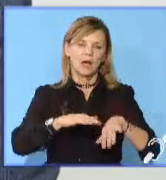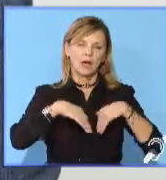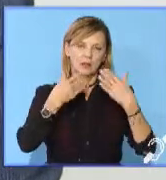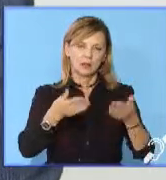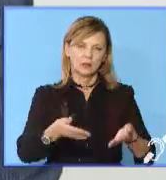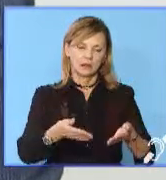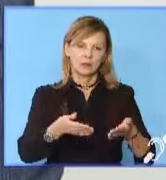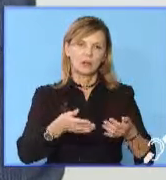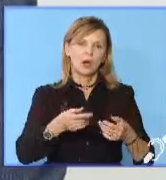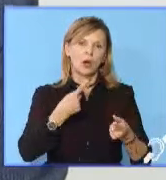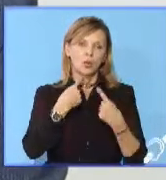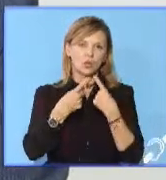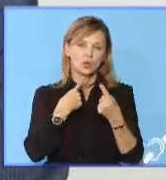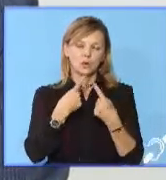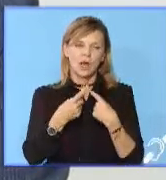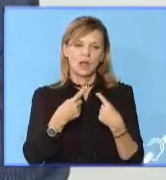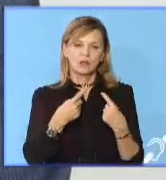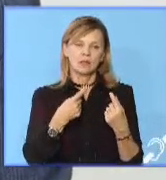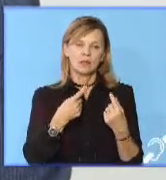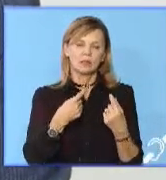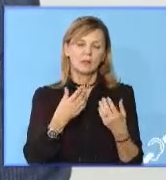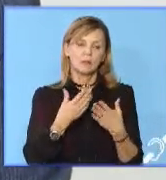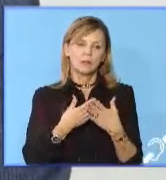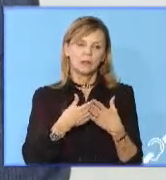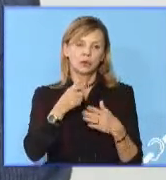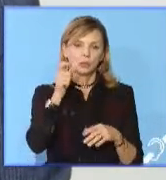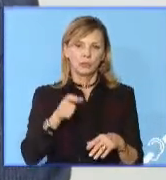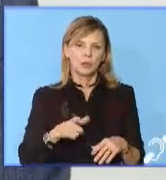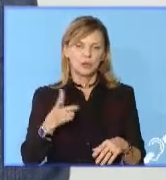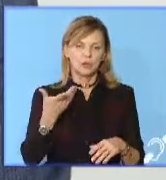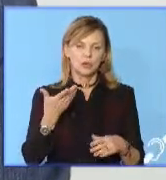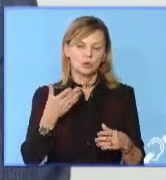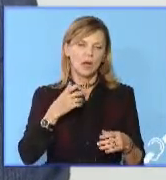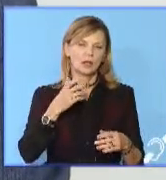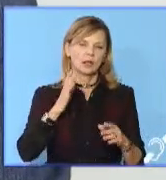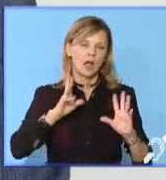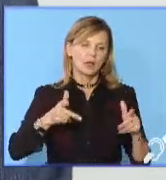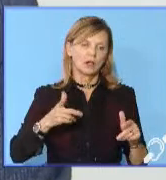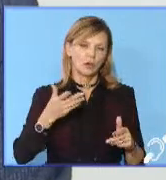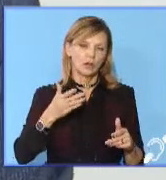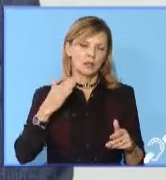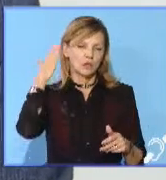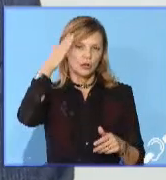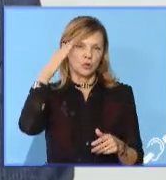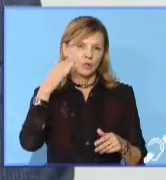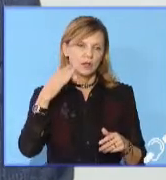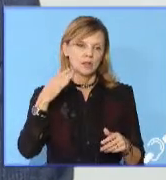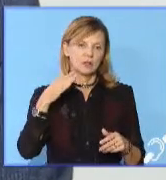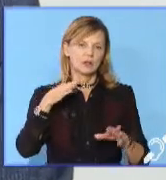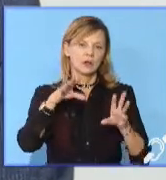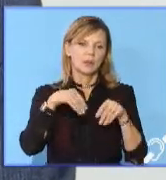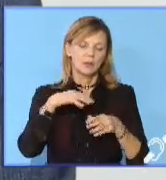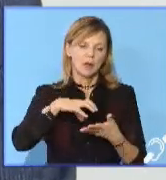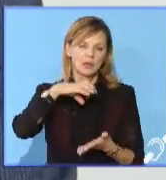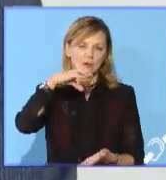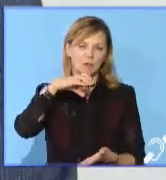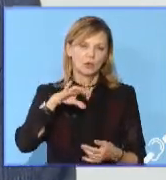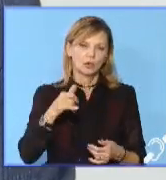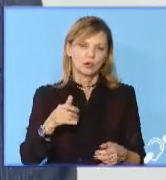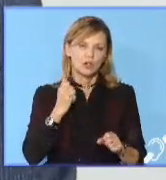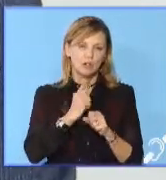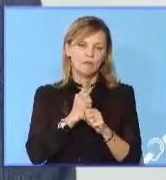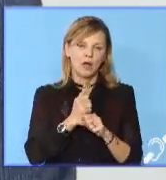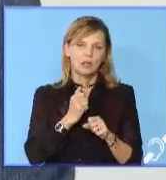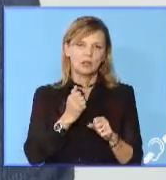partea de consultanță și consiliere a fermierilor care își doresc să acceseze aceste măsuri și de asemenea